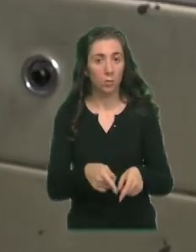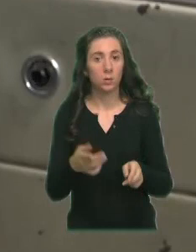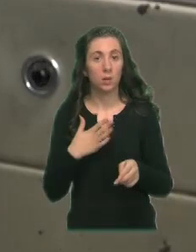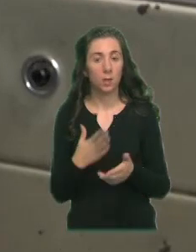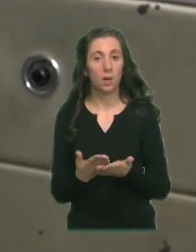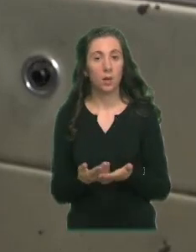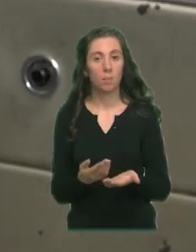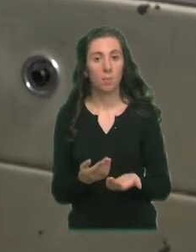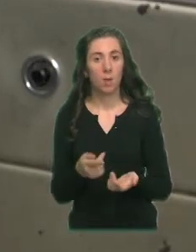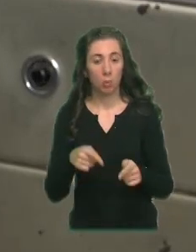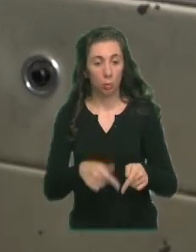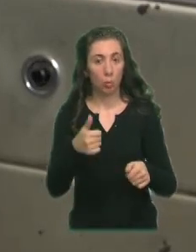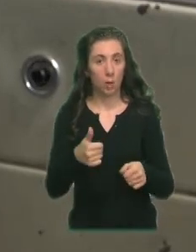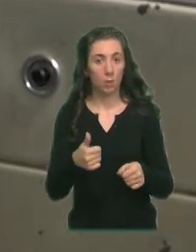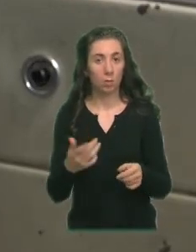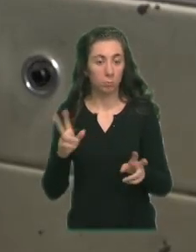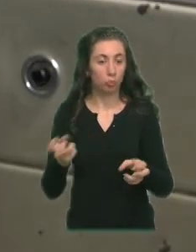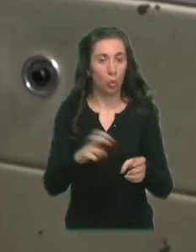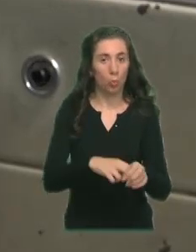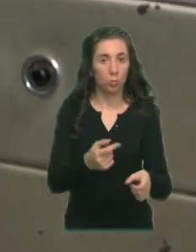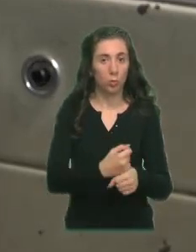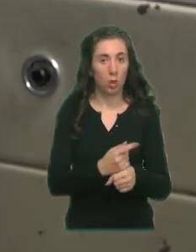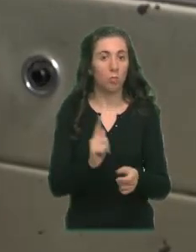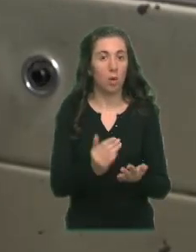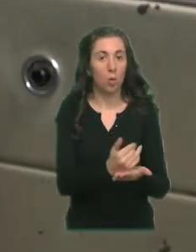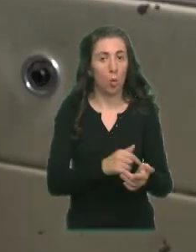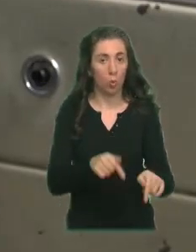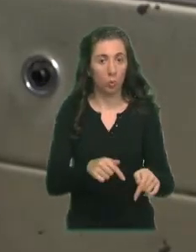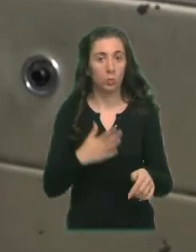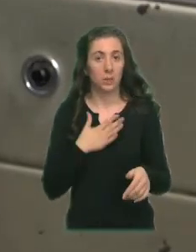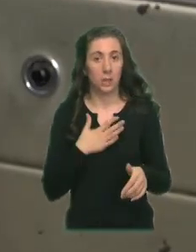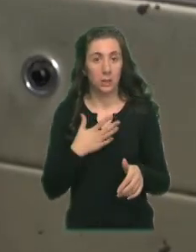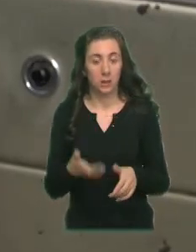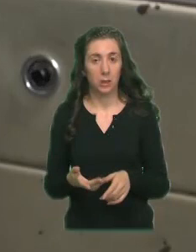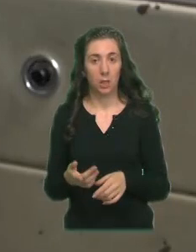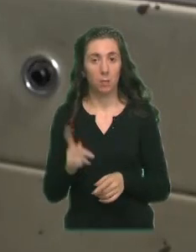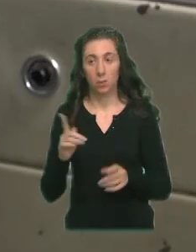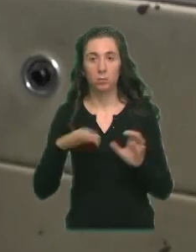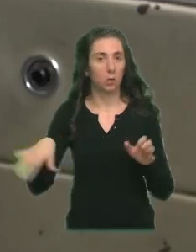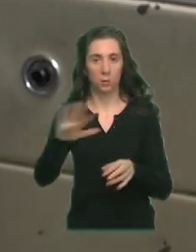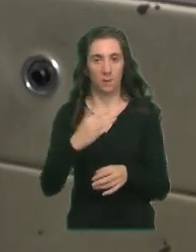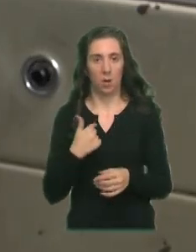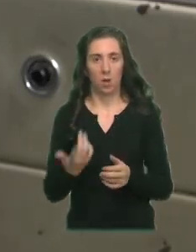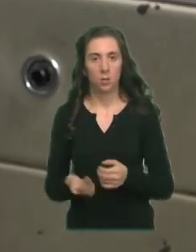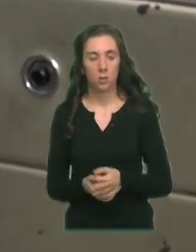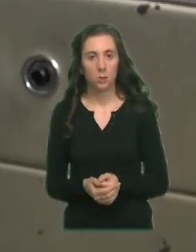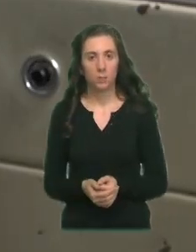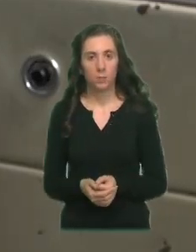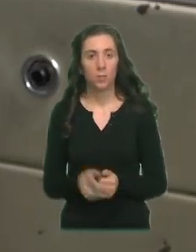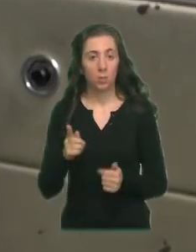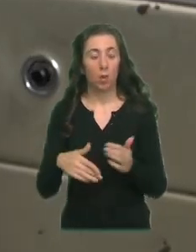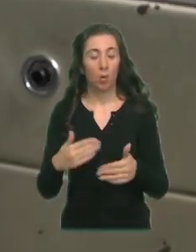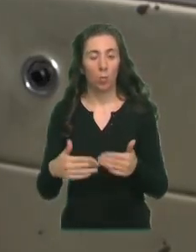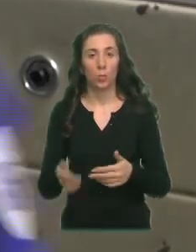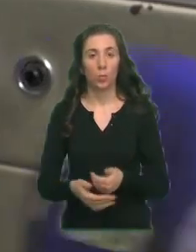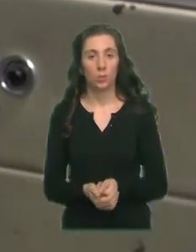tako da ima i tu jedan angažman i ovaj korisnost za sebe, a i za sve nas. Ne. I tako to onda ide,